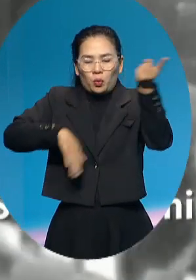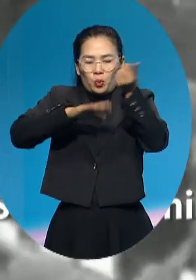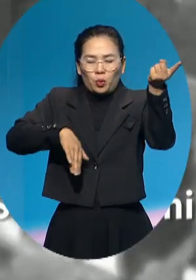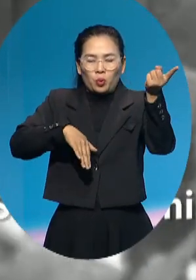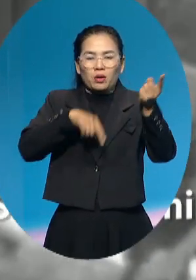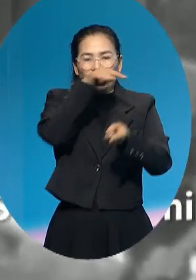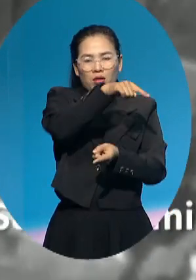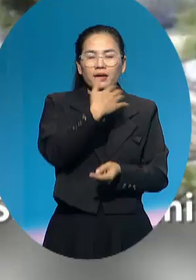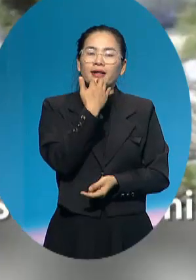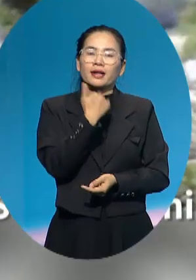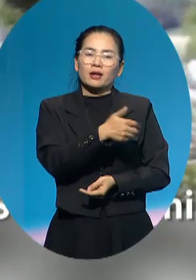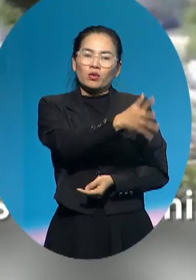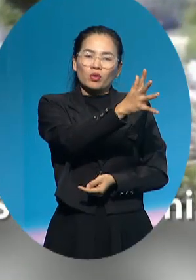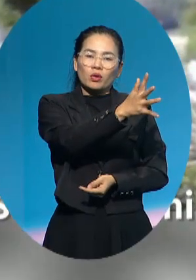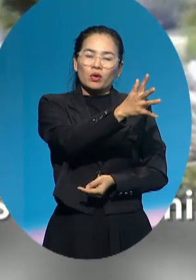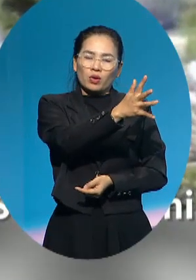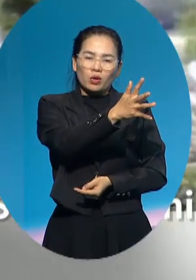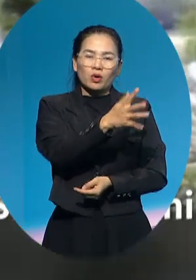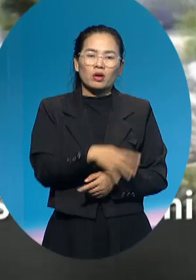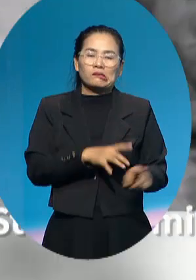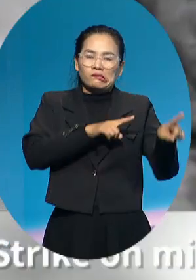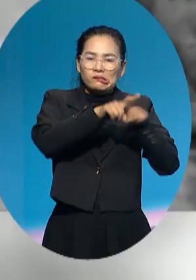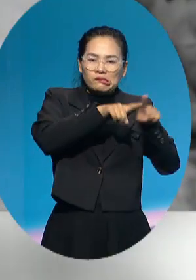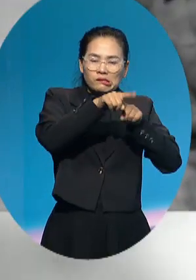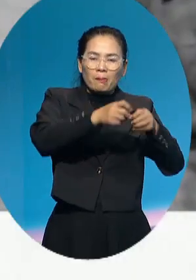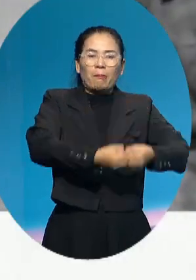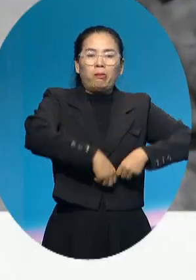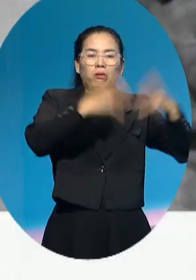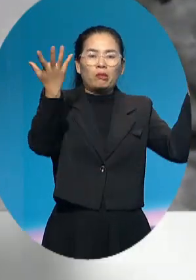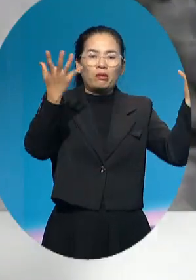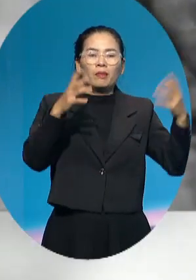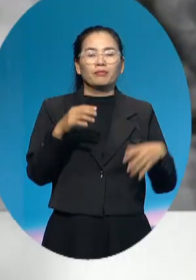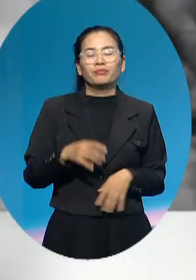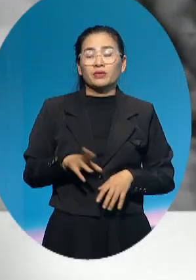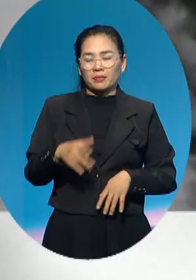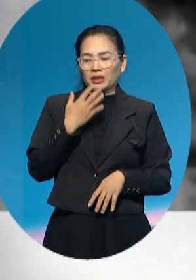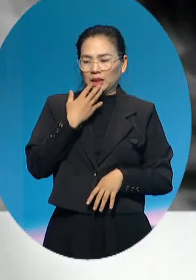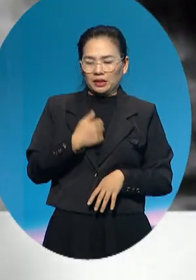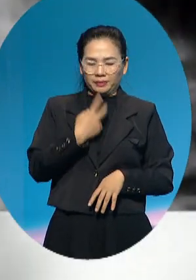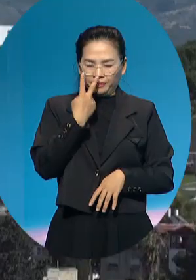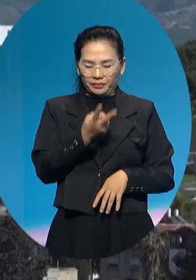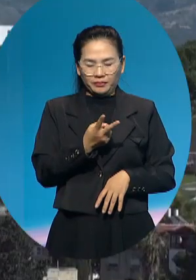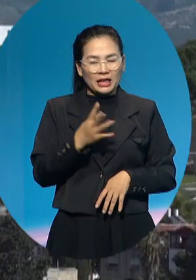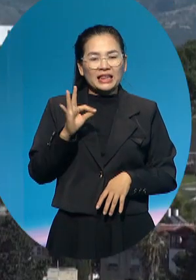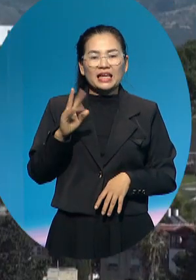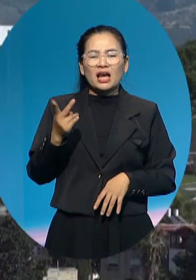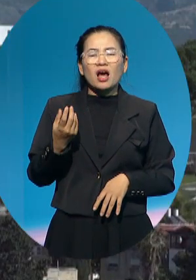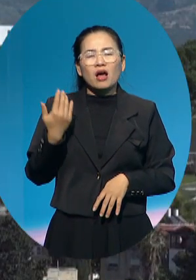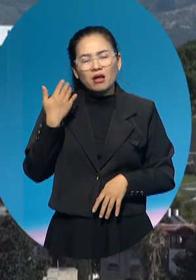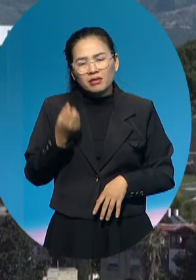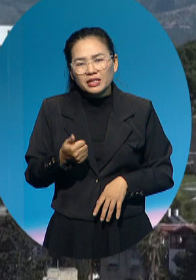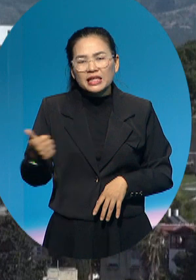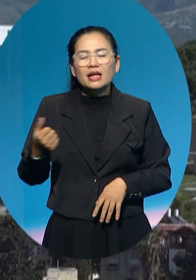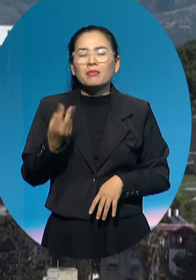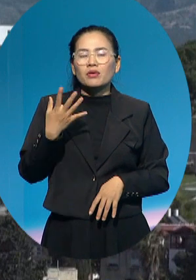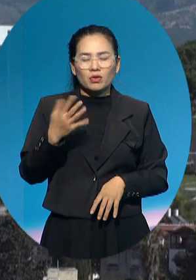Jen an alam ramta ruat và T cupra Tuy nhiên phía Israel cho đến nay chưa thông báo thiệt hại hay thương vong từ những đợt tấn